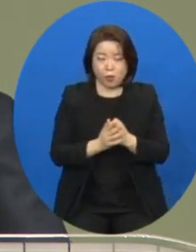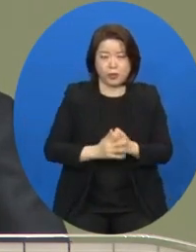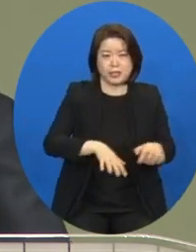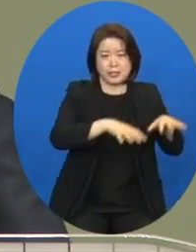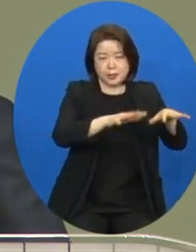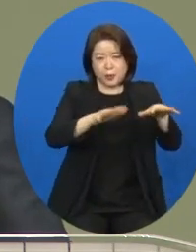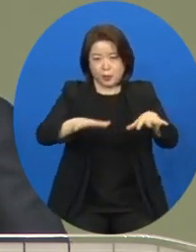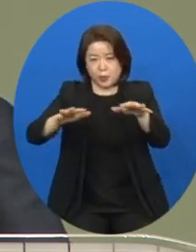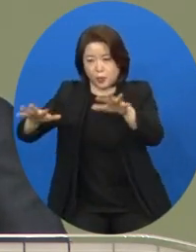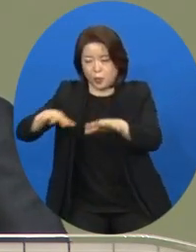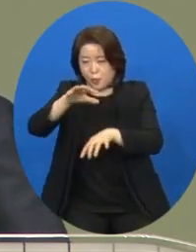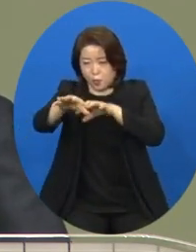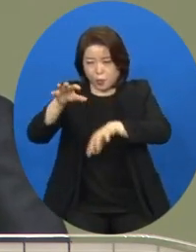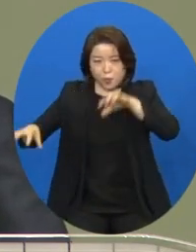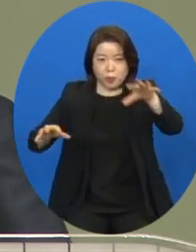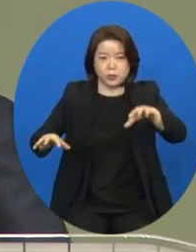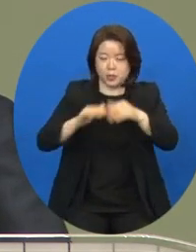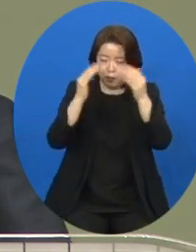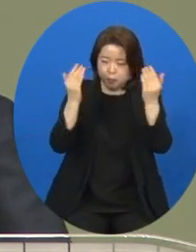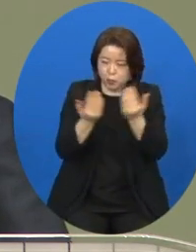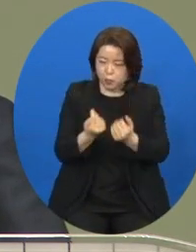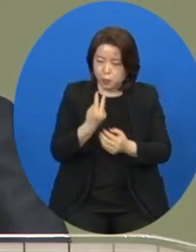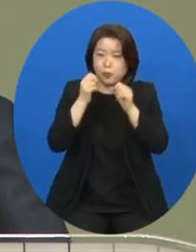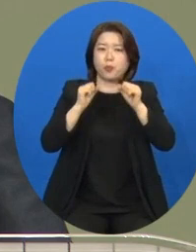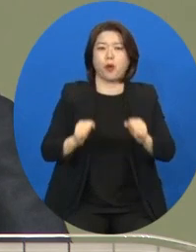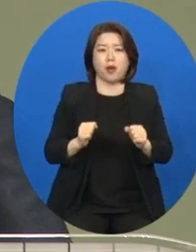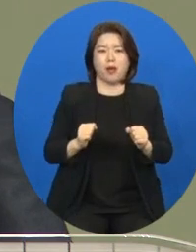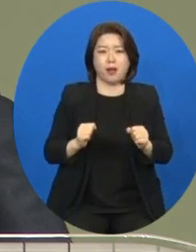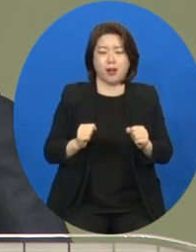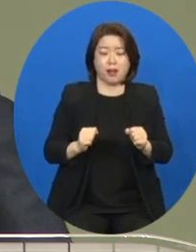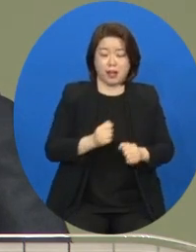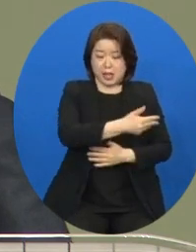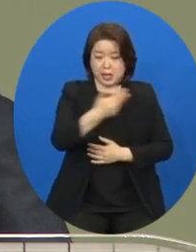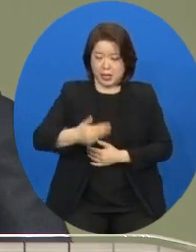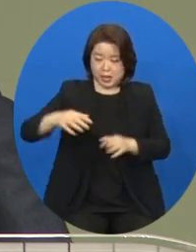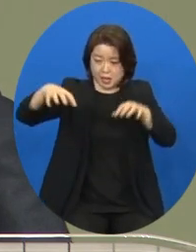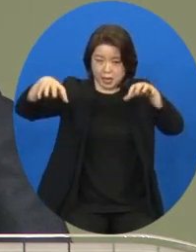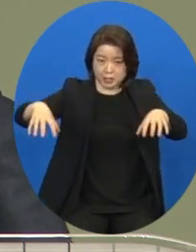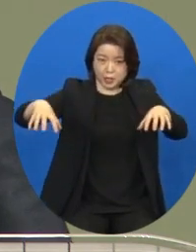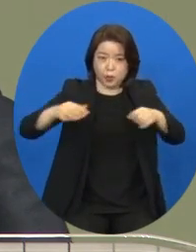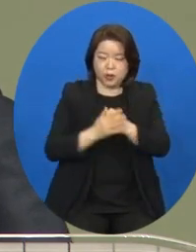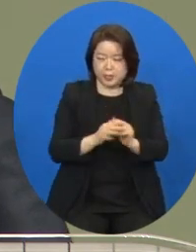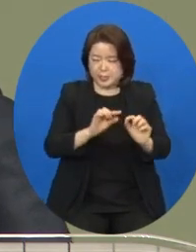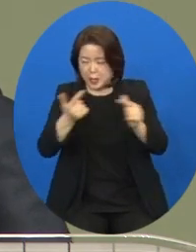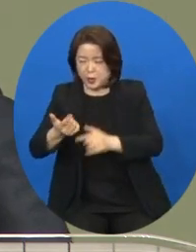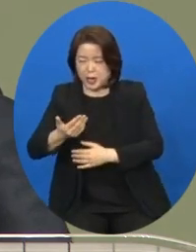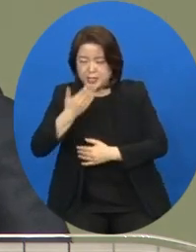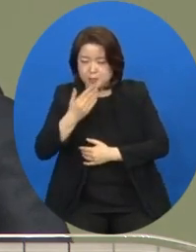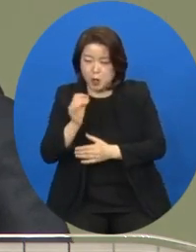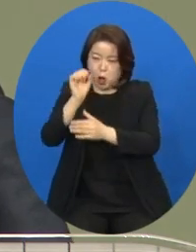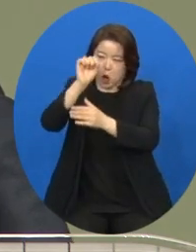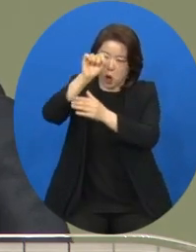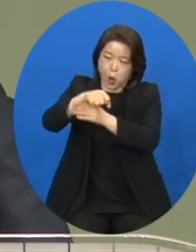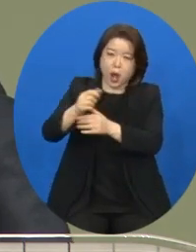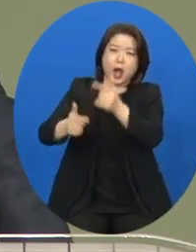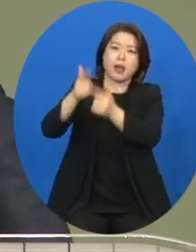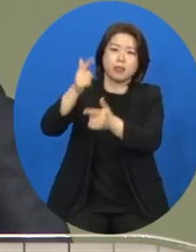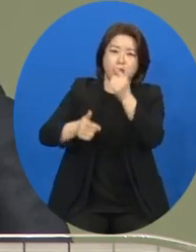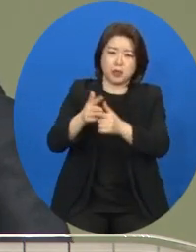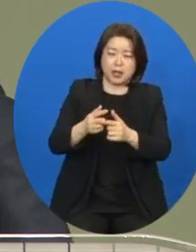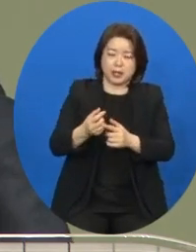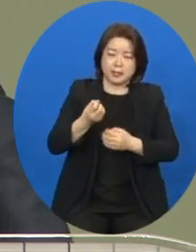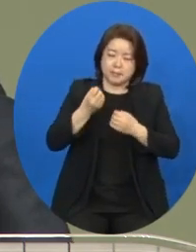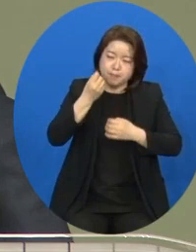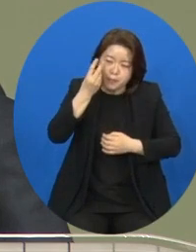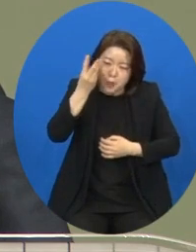각처에 모든 것이 살 것이며 강 좌우가에는 각종 먹을 실과가 달마다 새